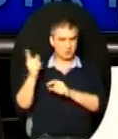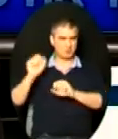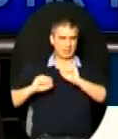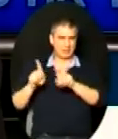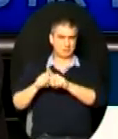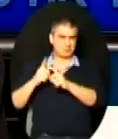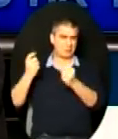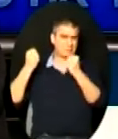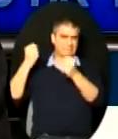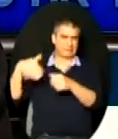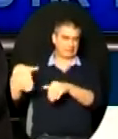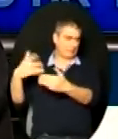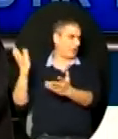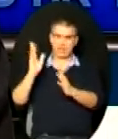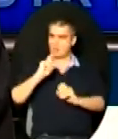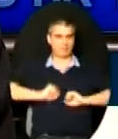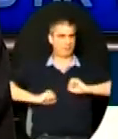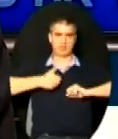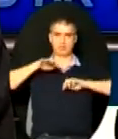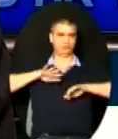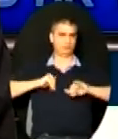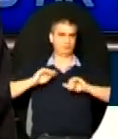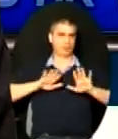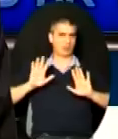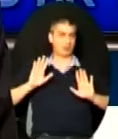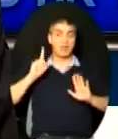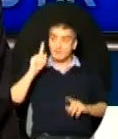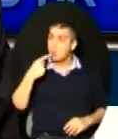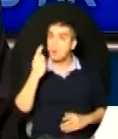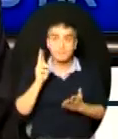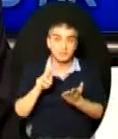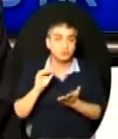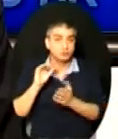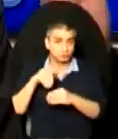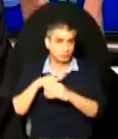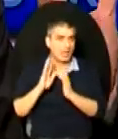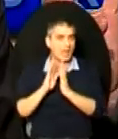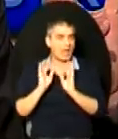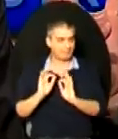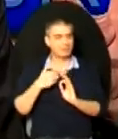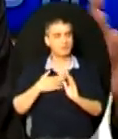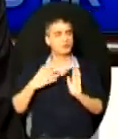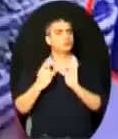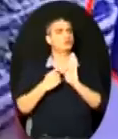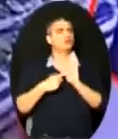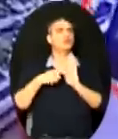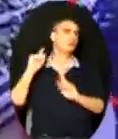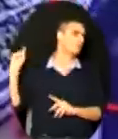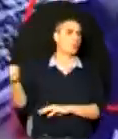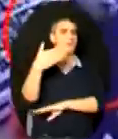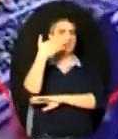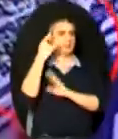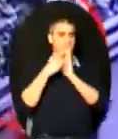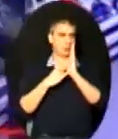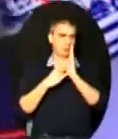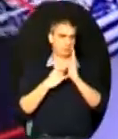המפגינים באיזה קרן רחוב, כך לא מתנהג ראש הממשלה. גם אם יש אמת בדברים שלו, ואנחנו מבקשים חוק, מדינת חוק של כולם.